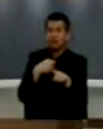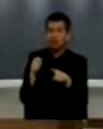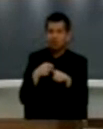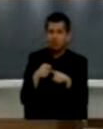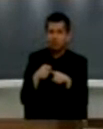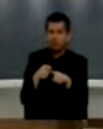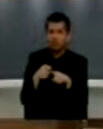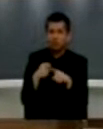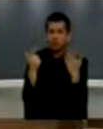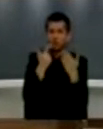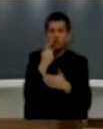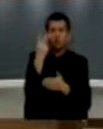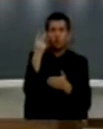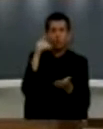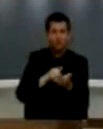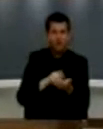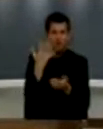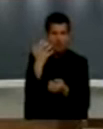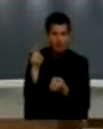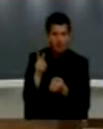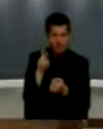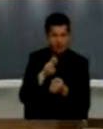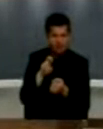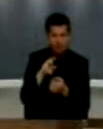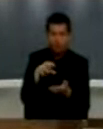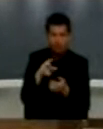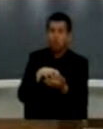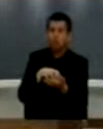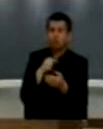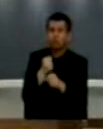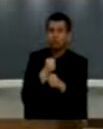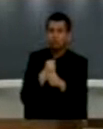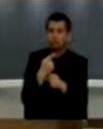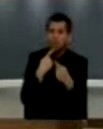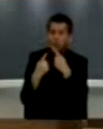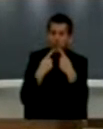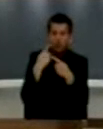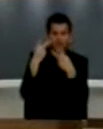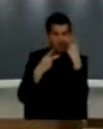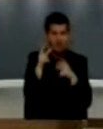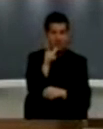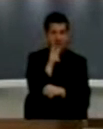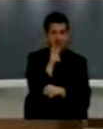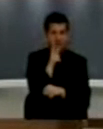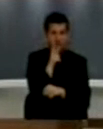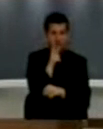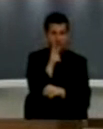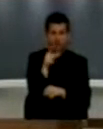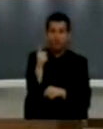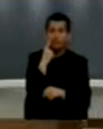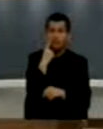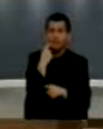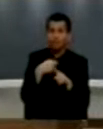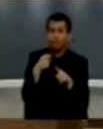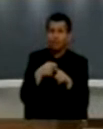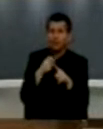është 72.500 euro. Grupet punuese, përcaktuara për shqyrtimin dhe vlerësimin e këtyre kërkesave, kanë tentuar të bënë zgjidhje në